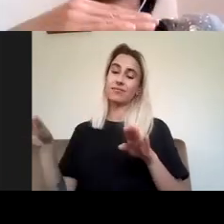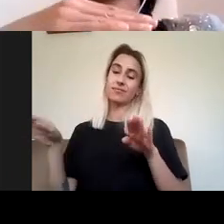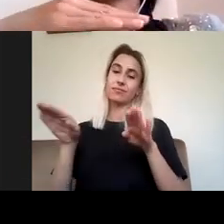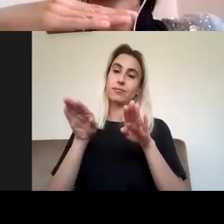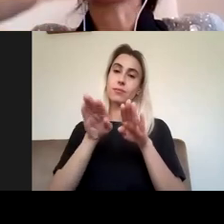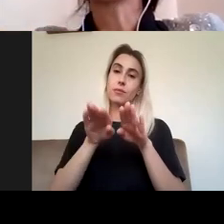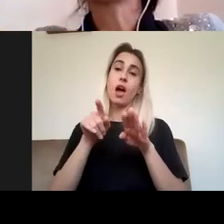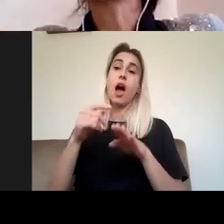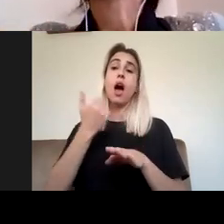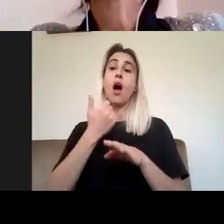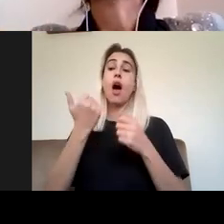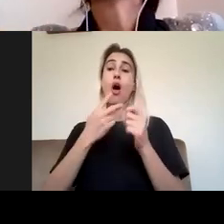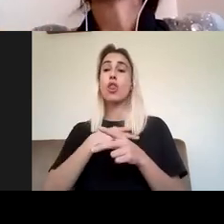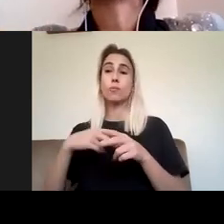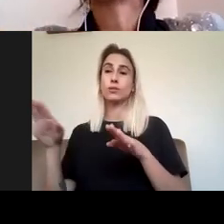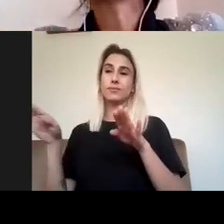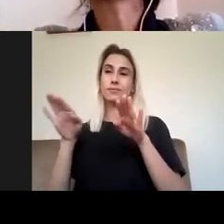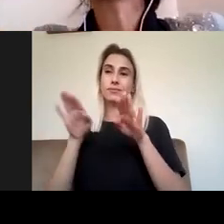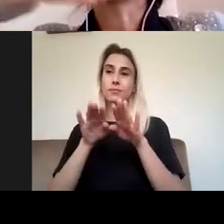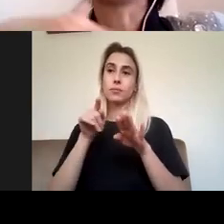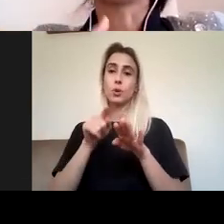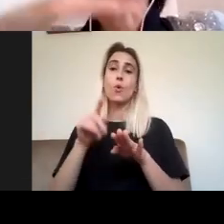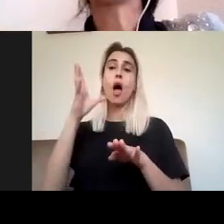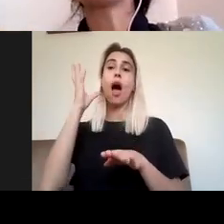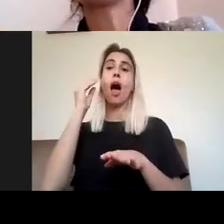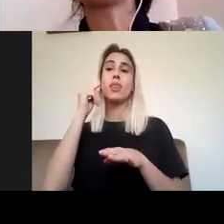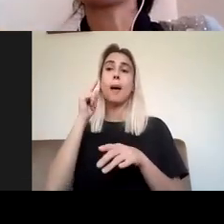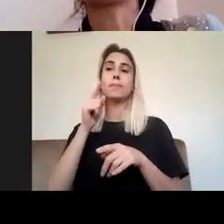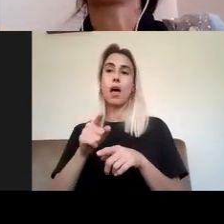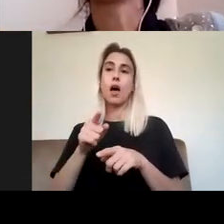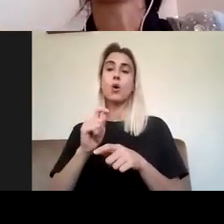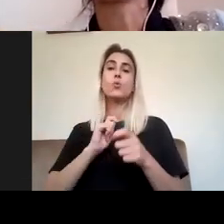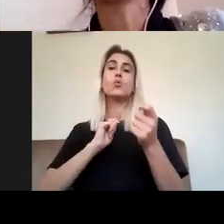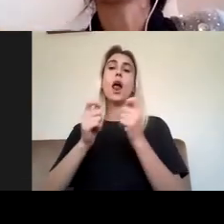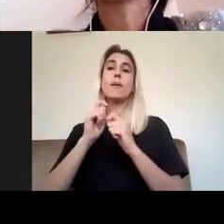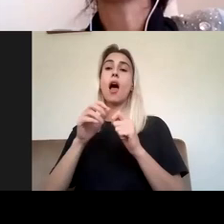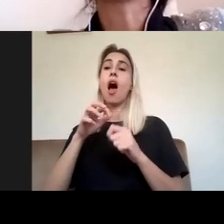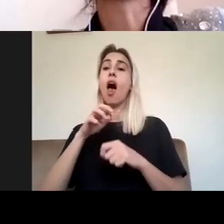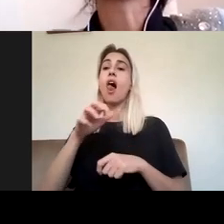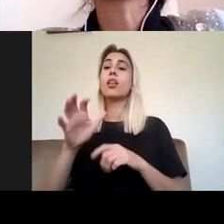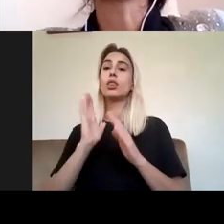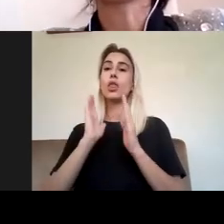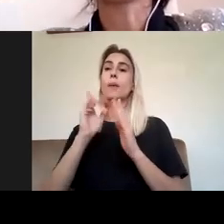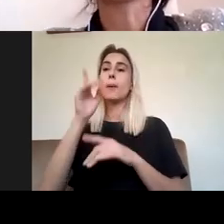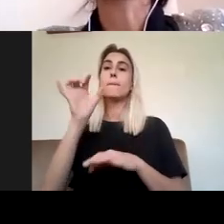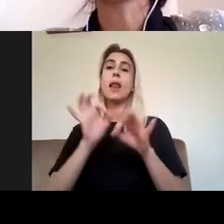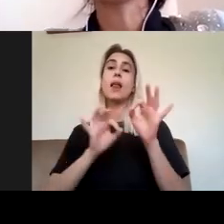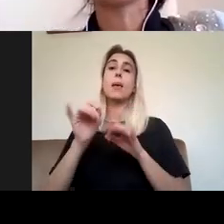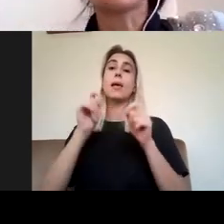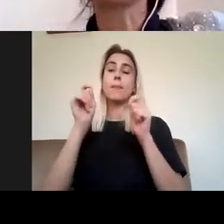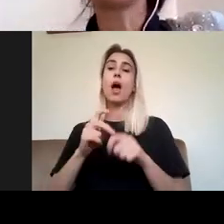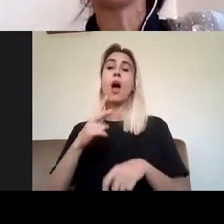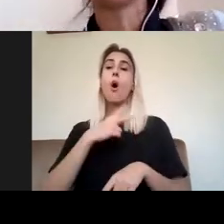yanaşacağı alandan ve rampanın bu anlamda rampanın kullanılabileceği bir alana doğru bir planlama yapılarak